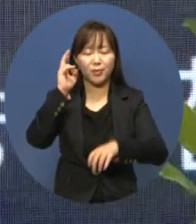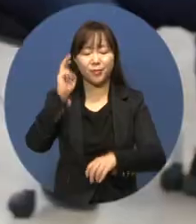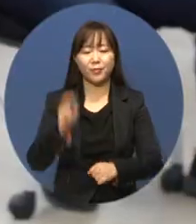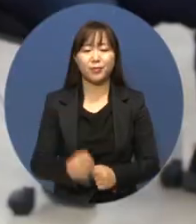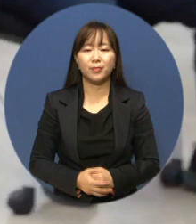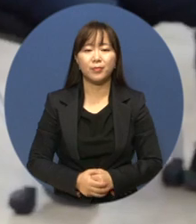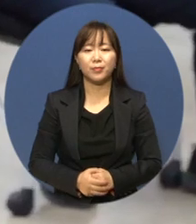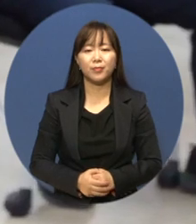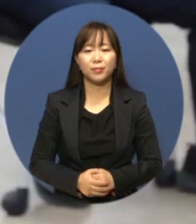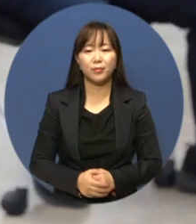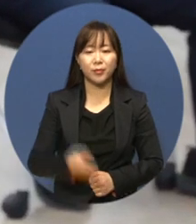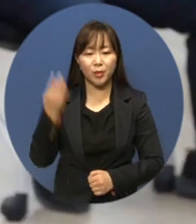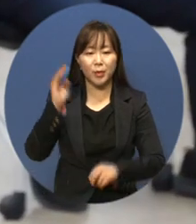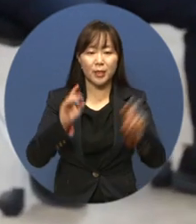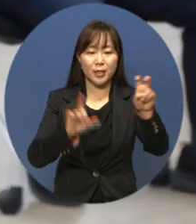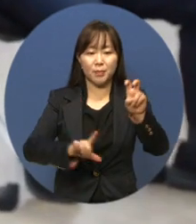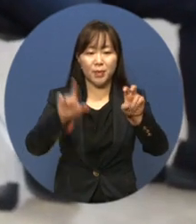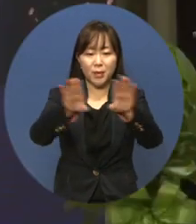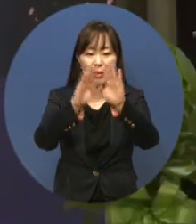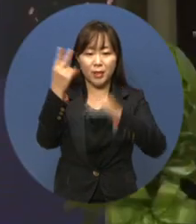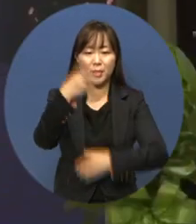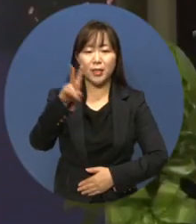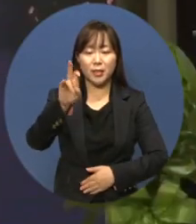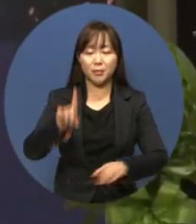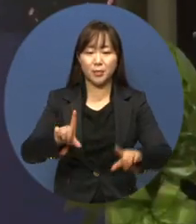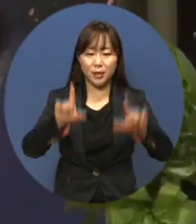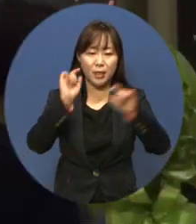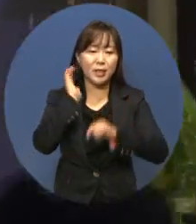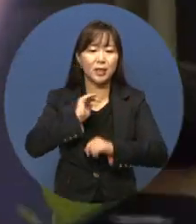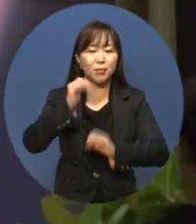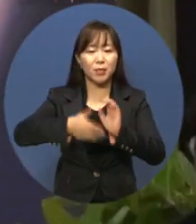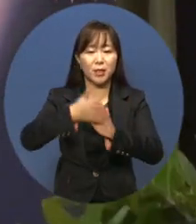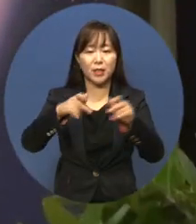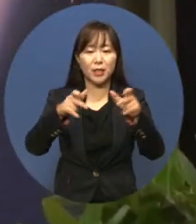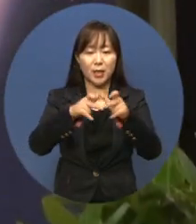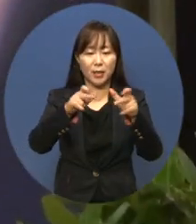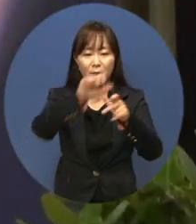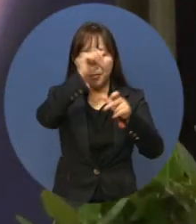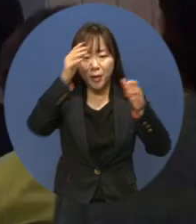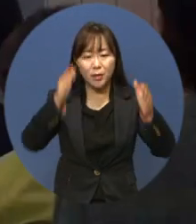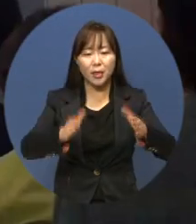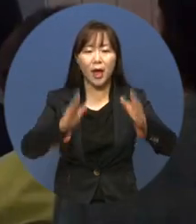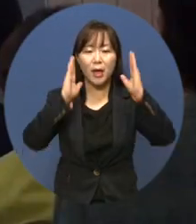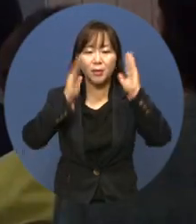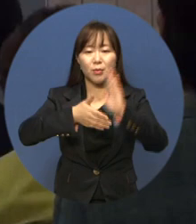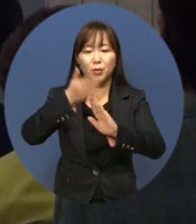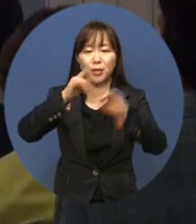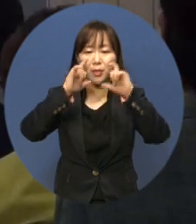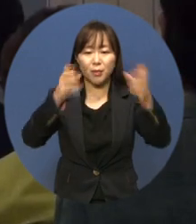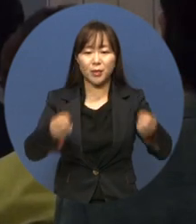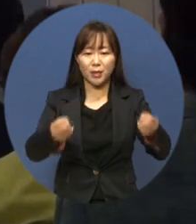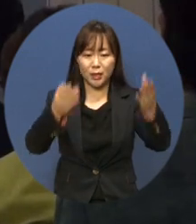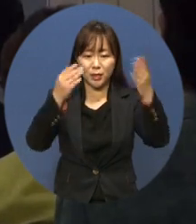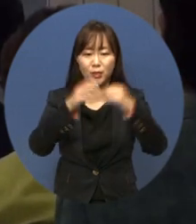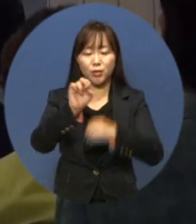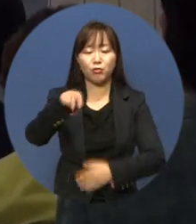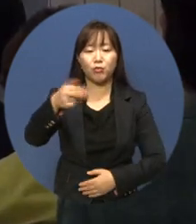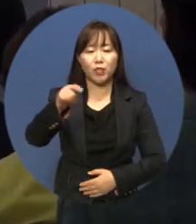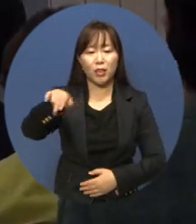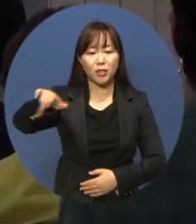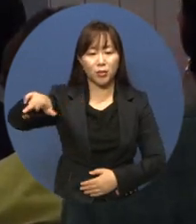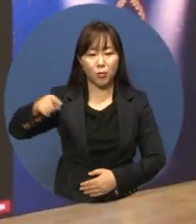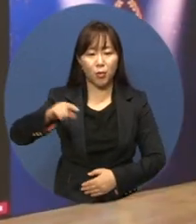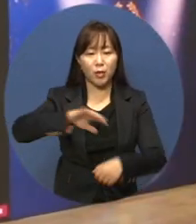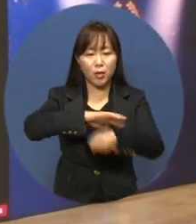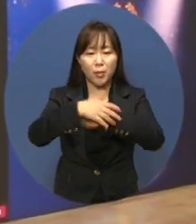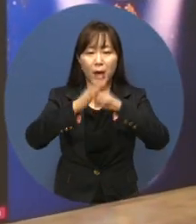나가겠습니다. 지난 20일 열린 2021 의정부시 장애인 평생학습도시 선포식은 유네스코 글로벌